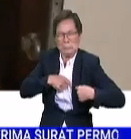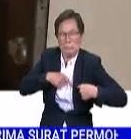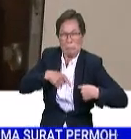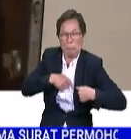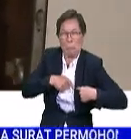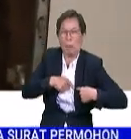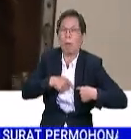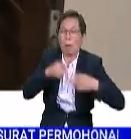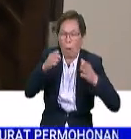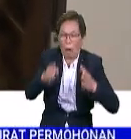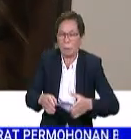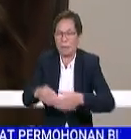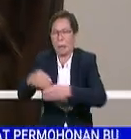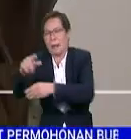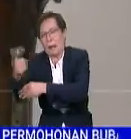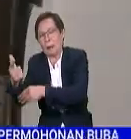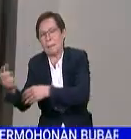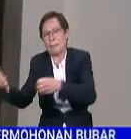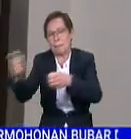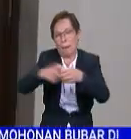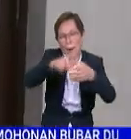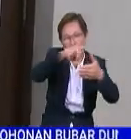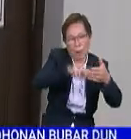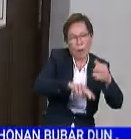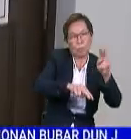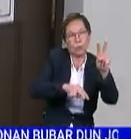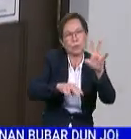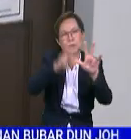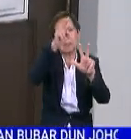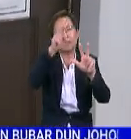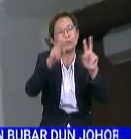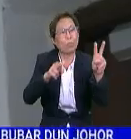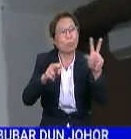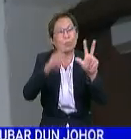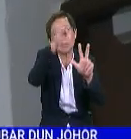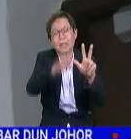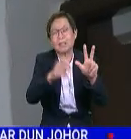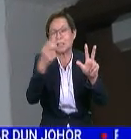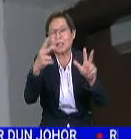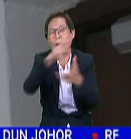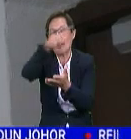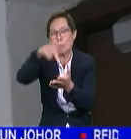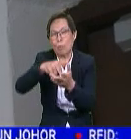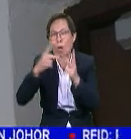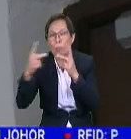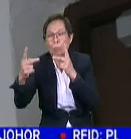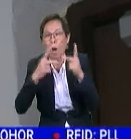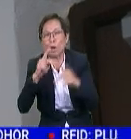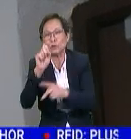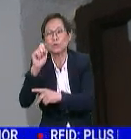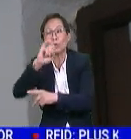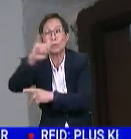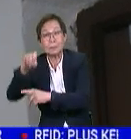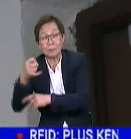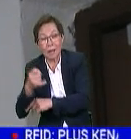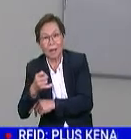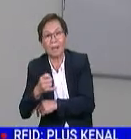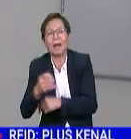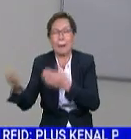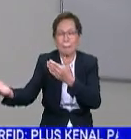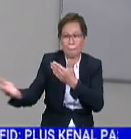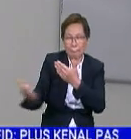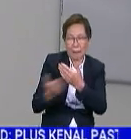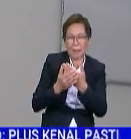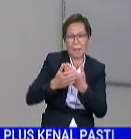hati orang lain portal itu dibaca pada 23 Desember 2011 di sebuah pusat kali komunikasi di Subang Jaya sebutan